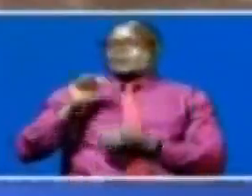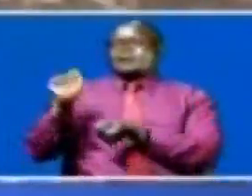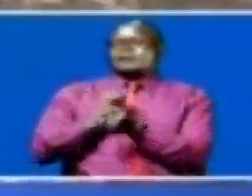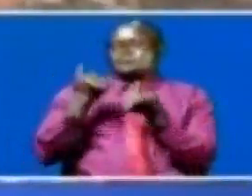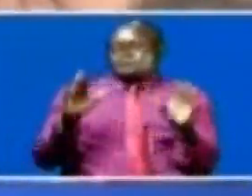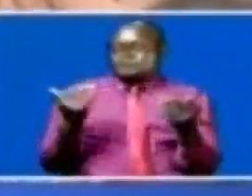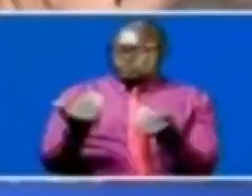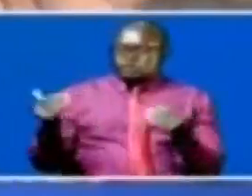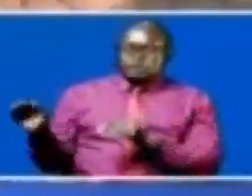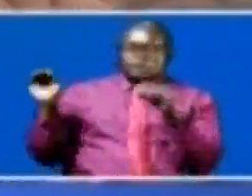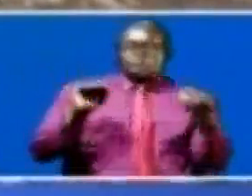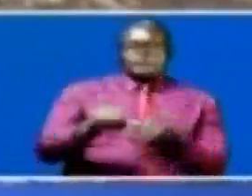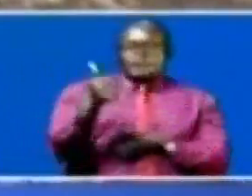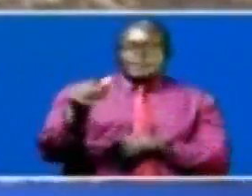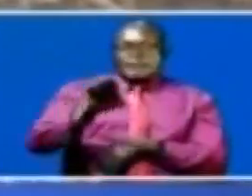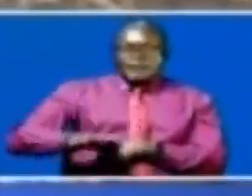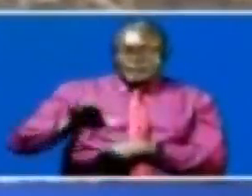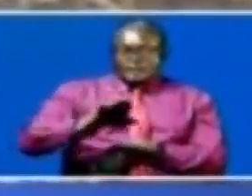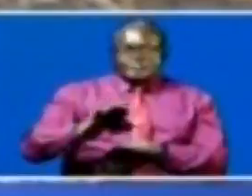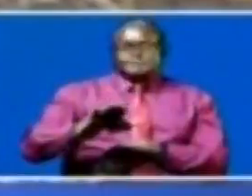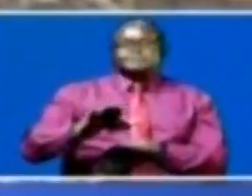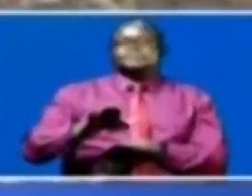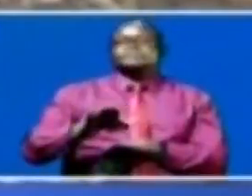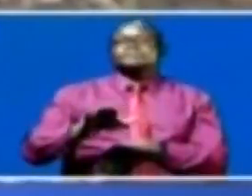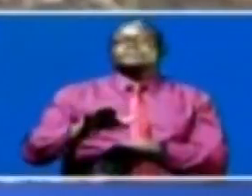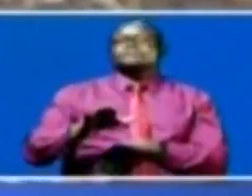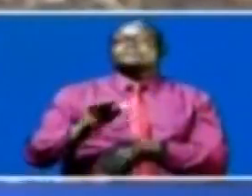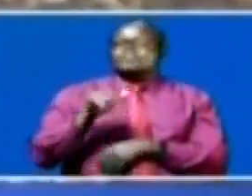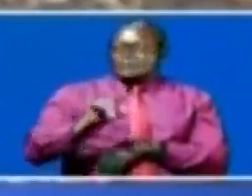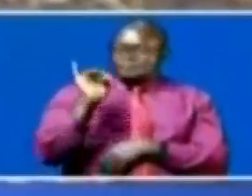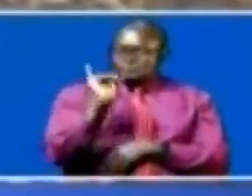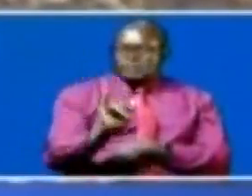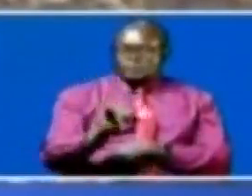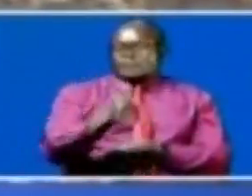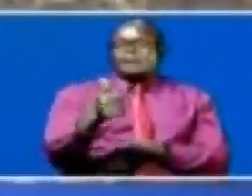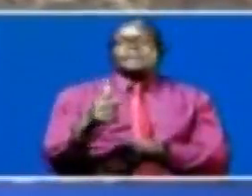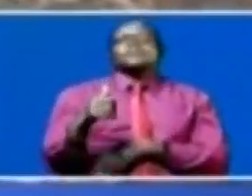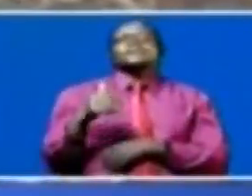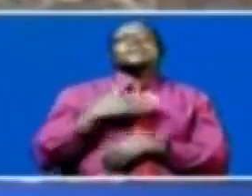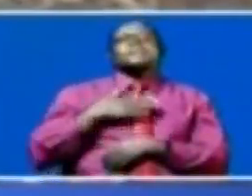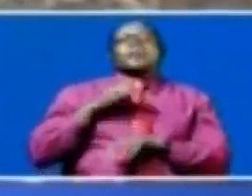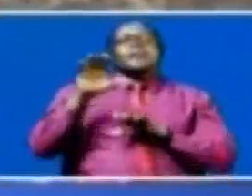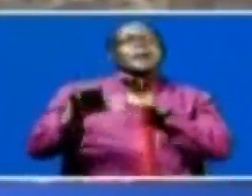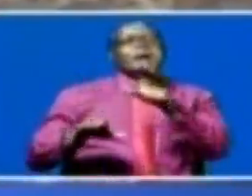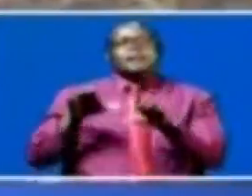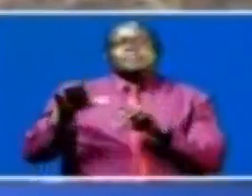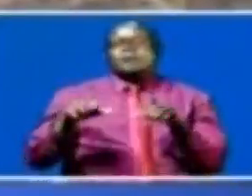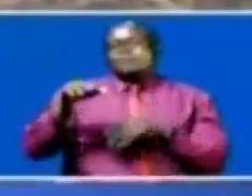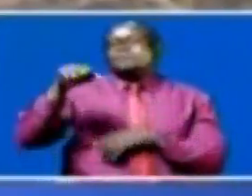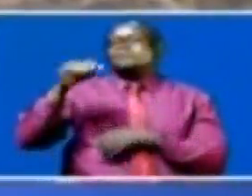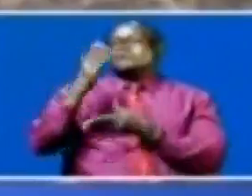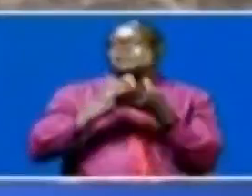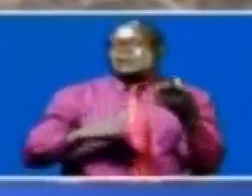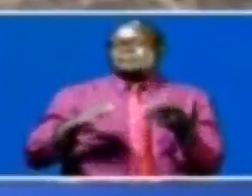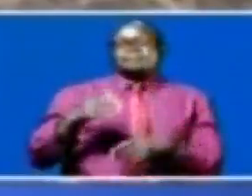watoto nilipeleka kwa maboma zingine nilipeleka pande ya chini kwenda kutafutia watoto makao wakae huko. Mifugo zangu saizi bado kuna mbuzi zingine